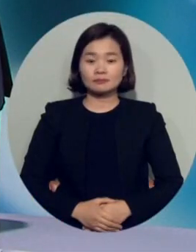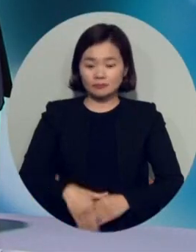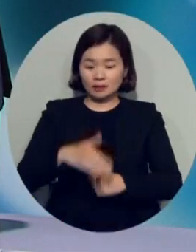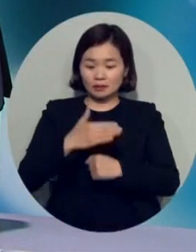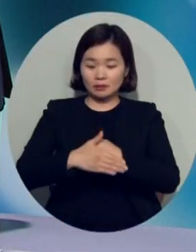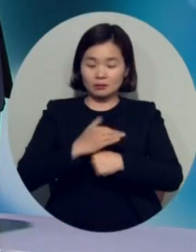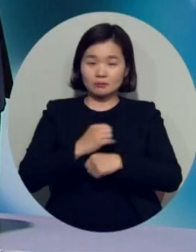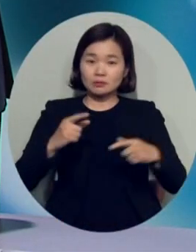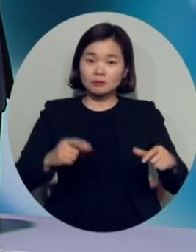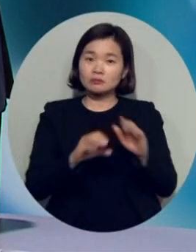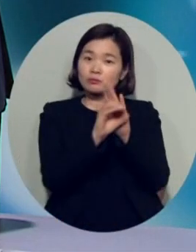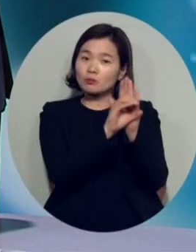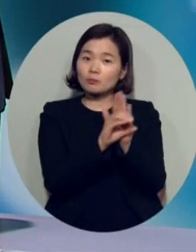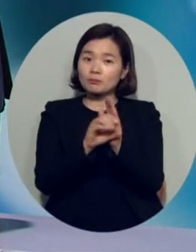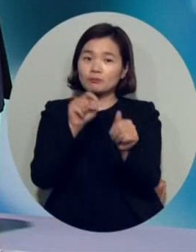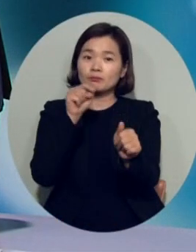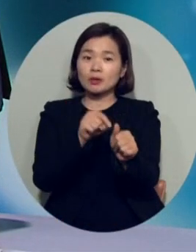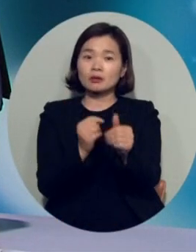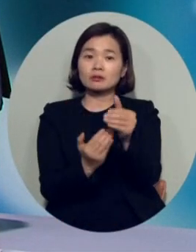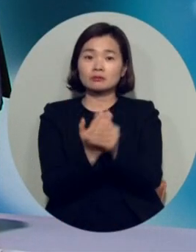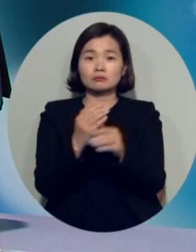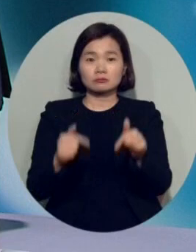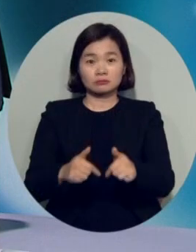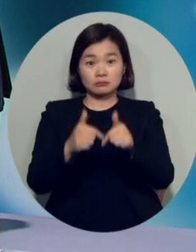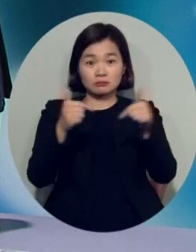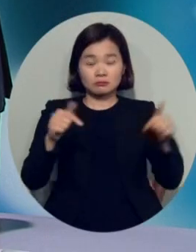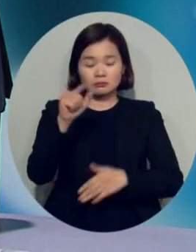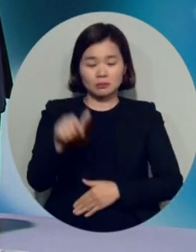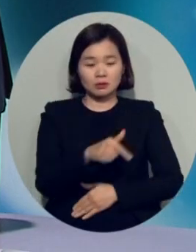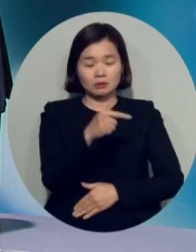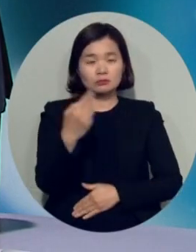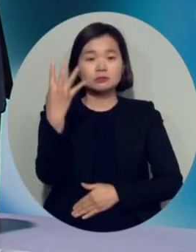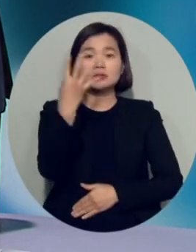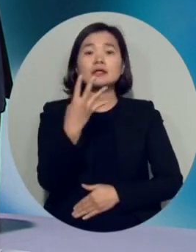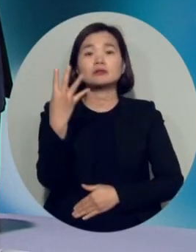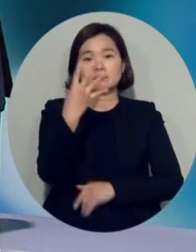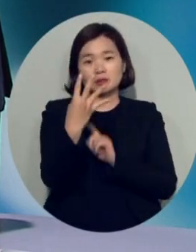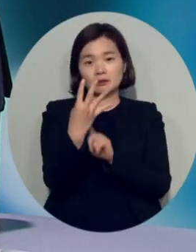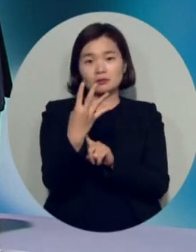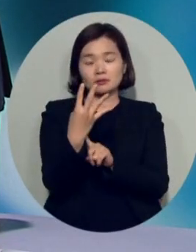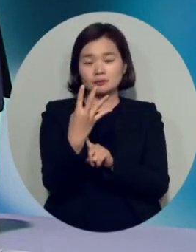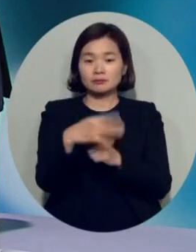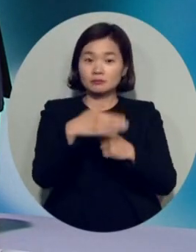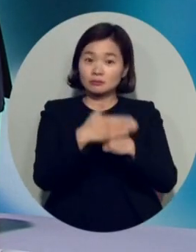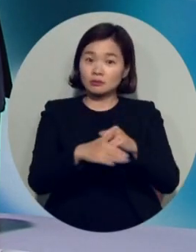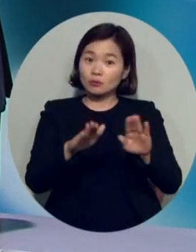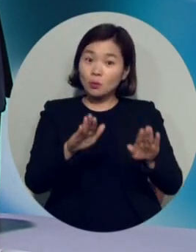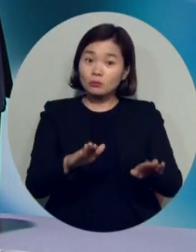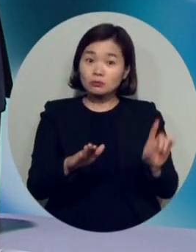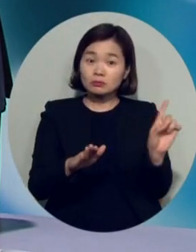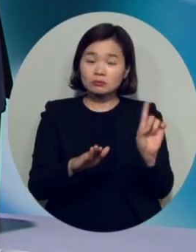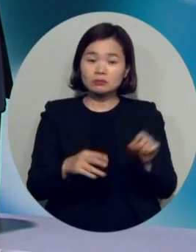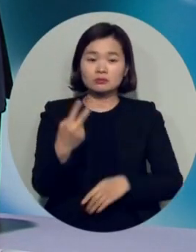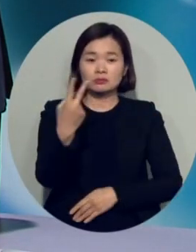대구 경북 코로나19 확진자가 크게 늘어 하루 4천 명을 넘었습니다. 대구는 오늘 0시